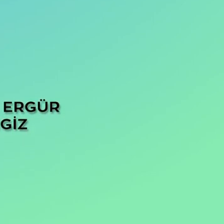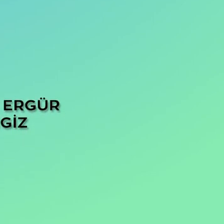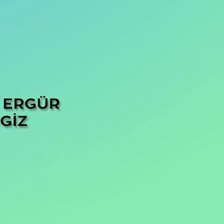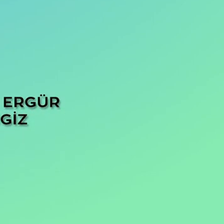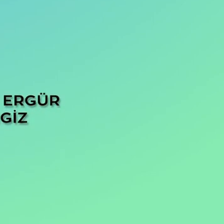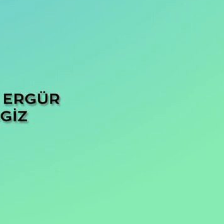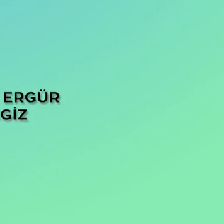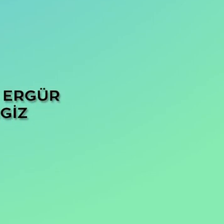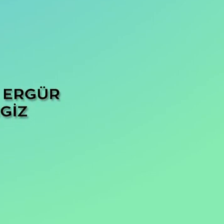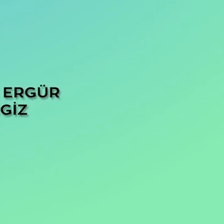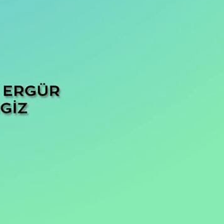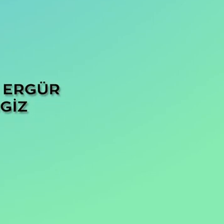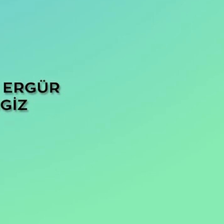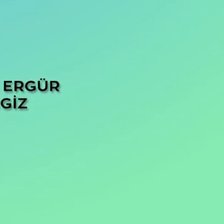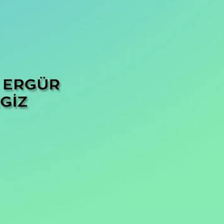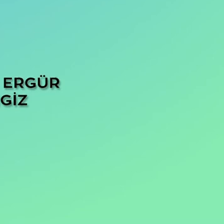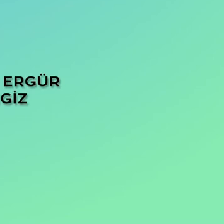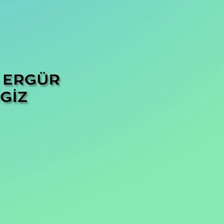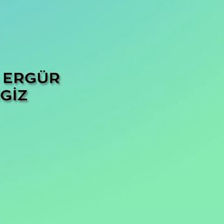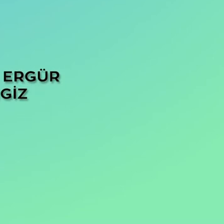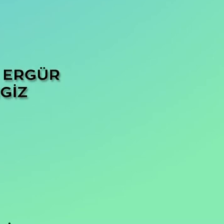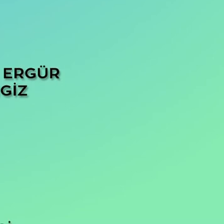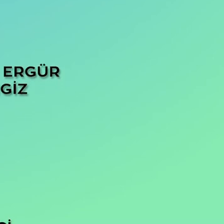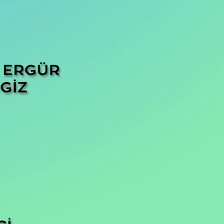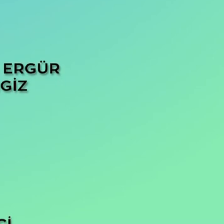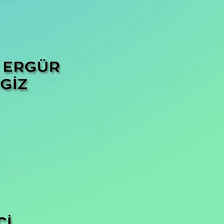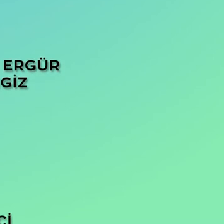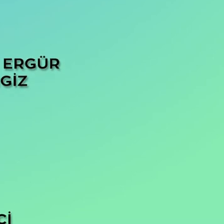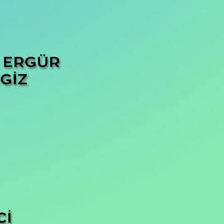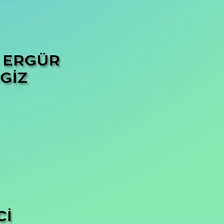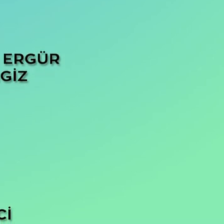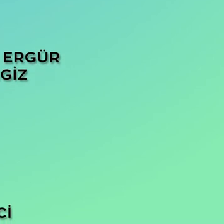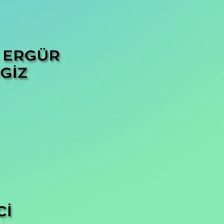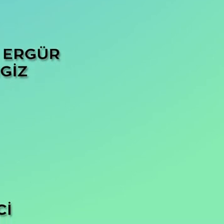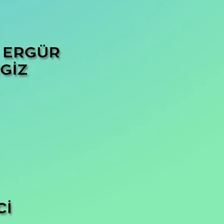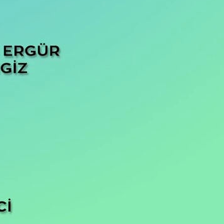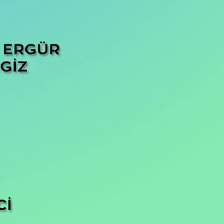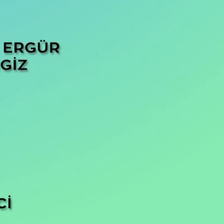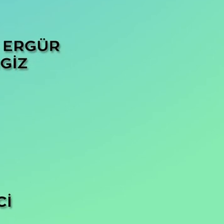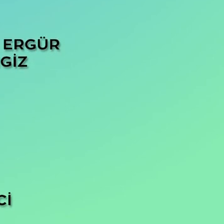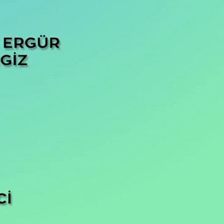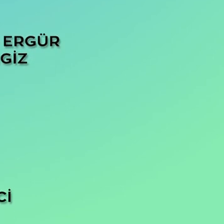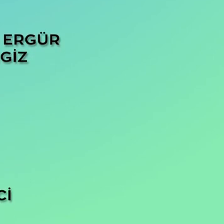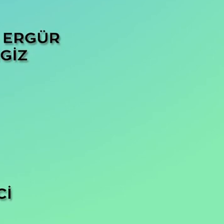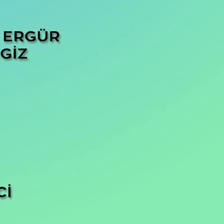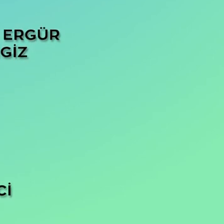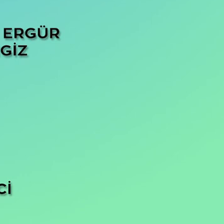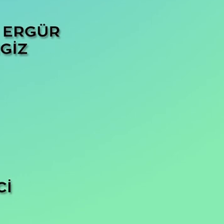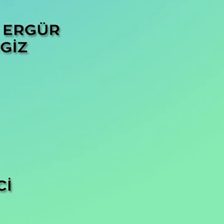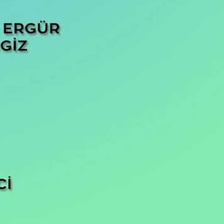Çınar, Berkay Efe Ölmez, Pınar, Hatice Hilal Yılmaz,